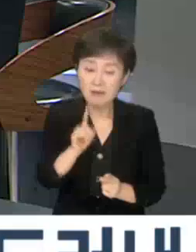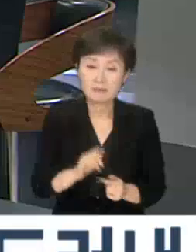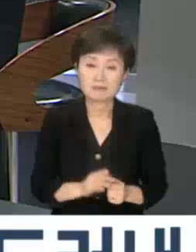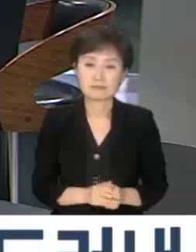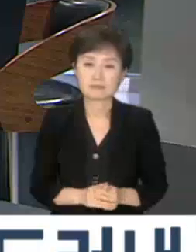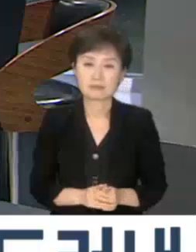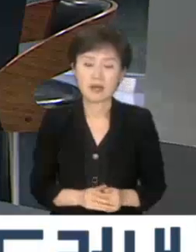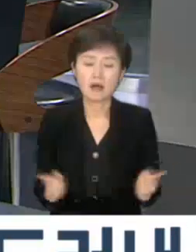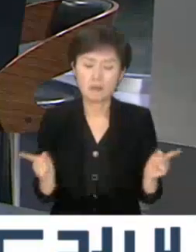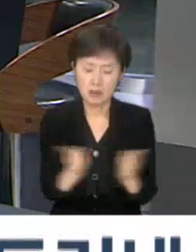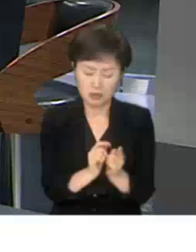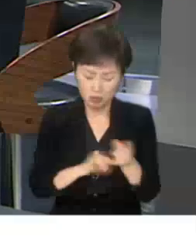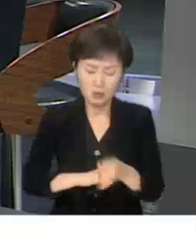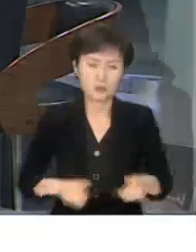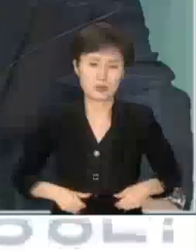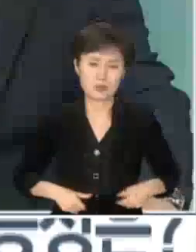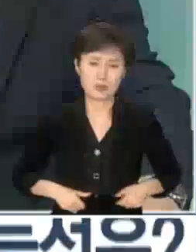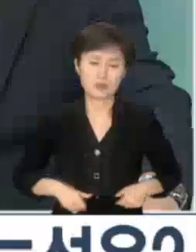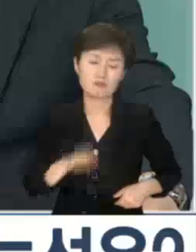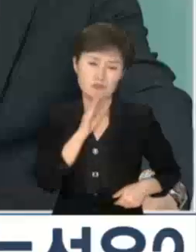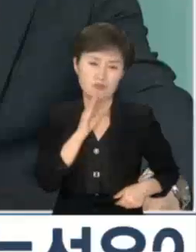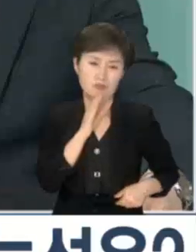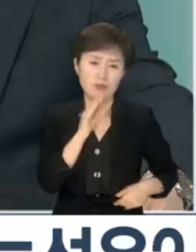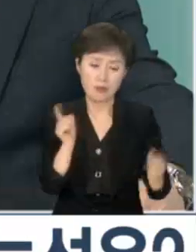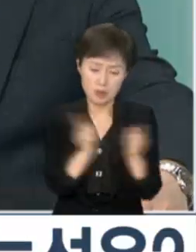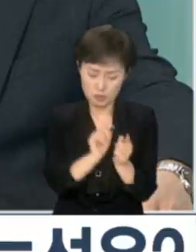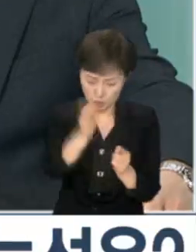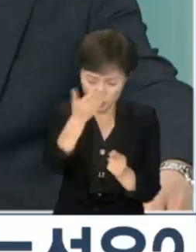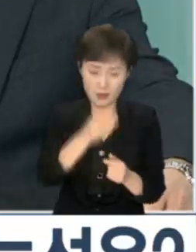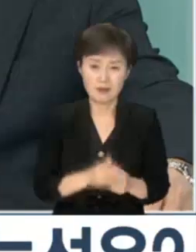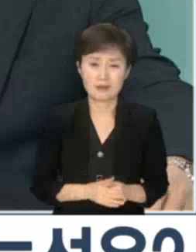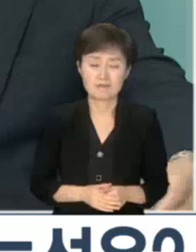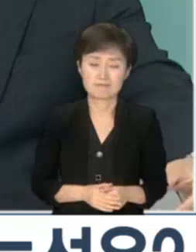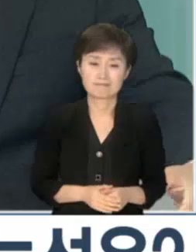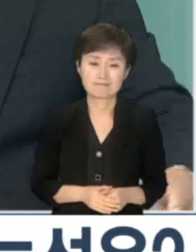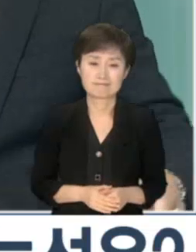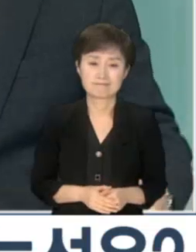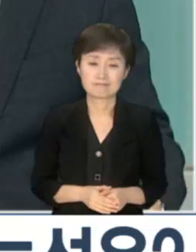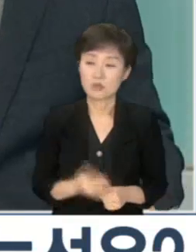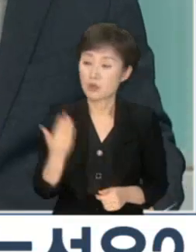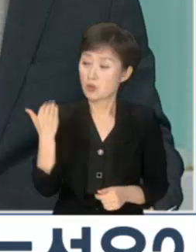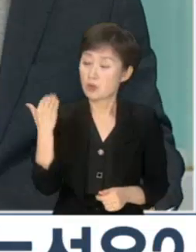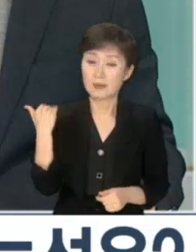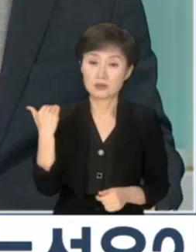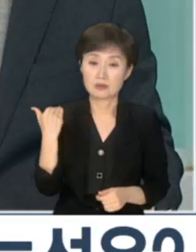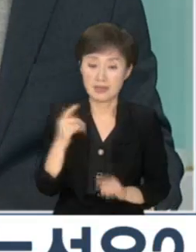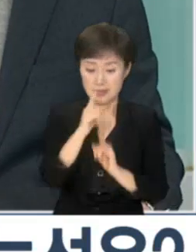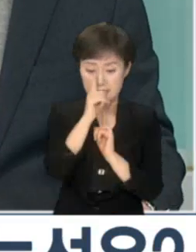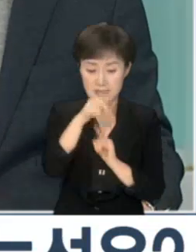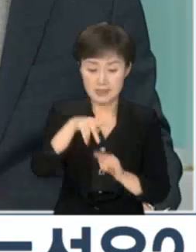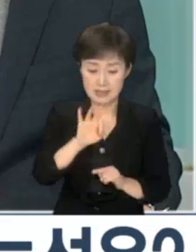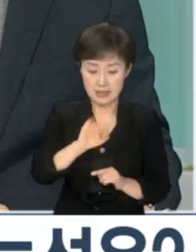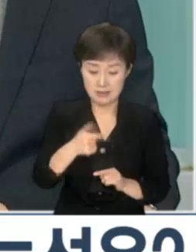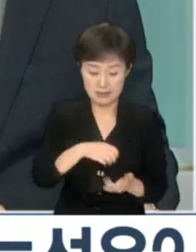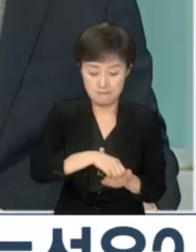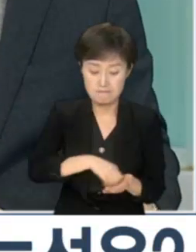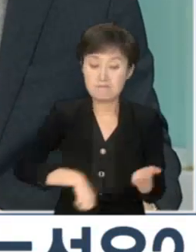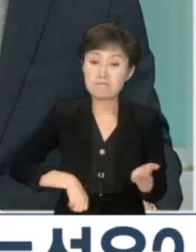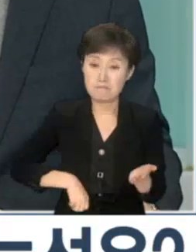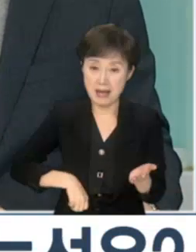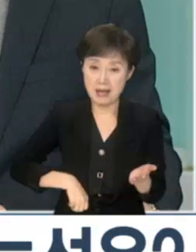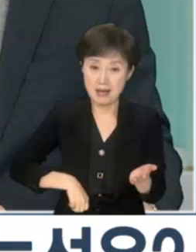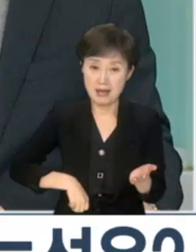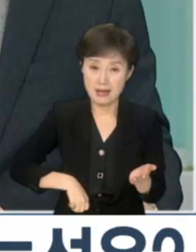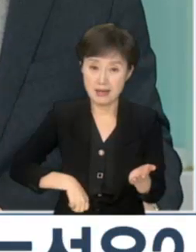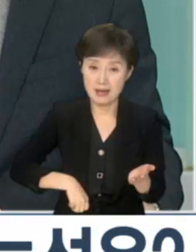아, 만나셔야죠. 그럼 못 만날 이유도 전혀 없고요. 만나야 된다고 저는 생각하고 이제 얼마 전에 우리 이상민 의원이 탈당을 했잖아요. 탈당을 했고